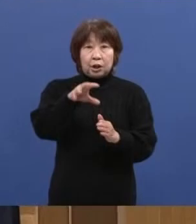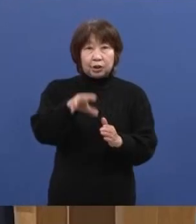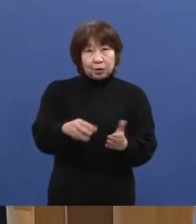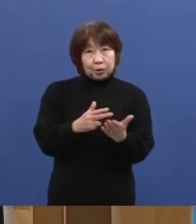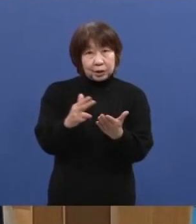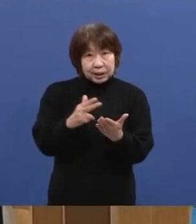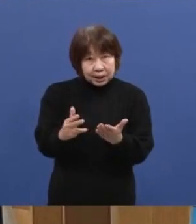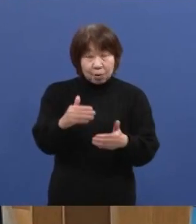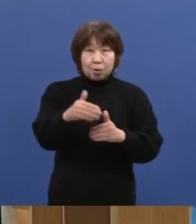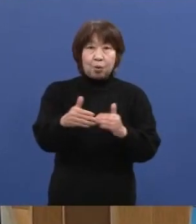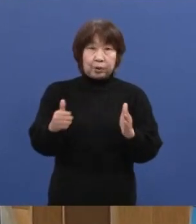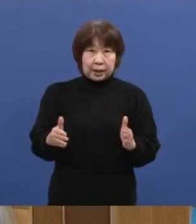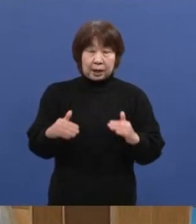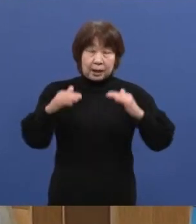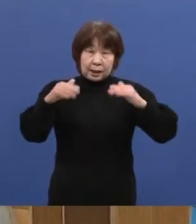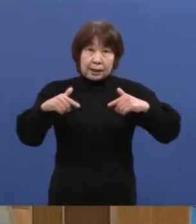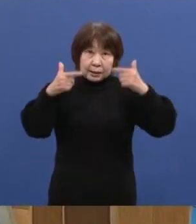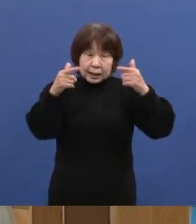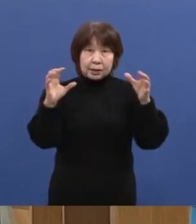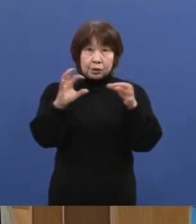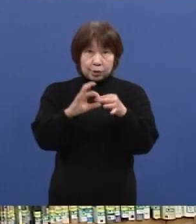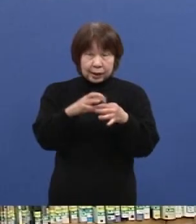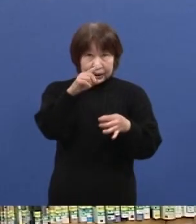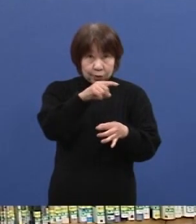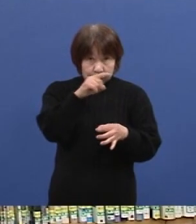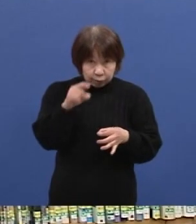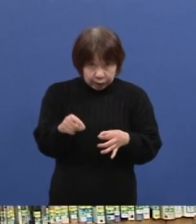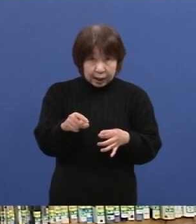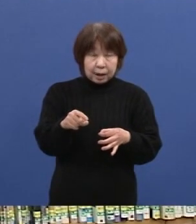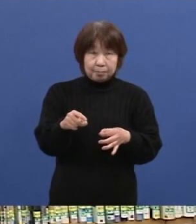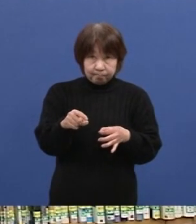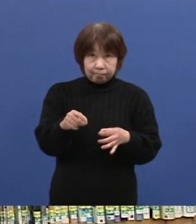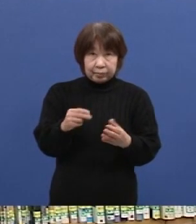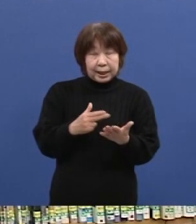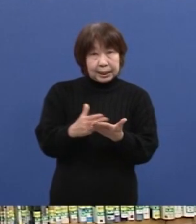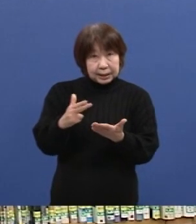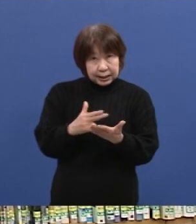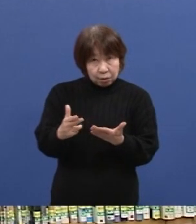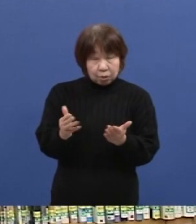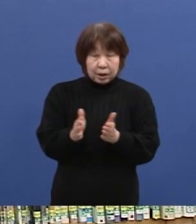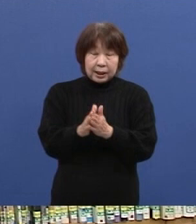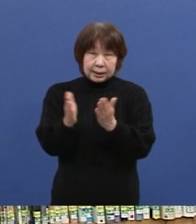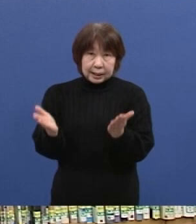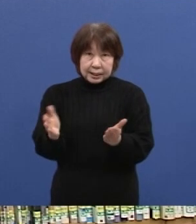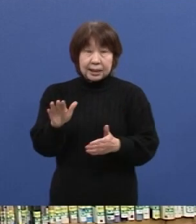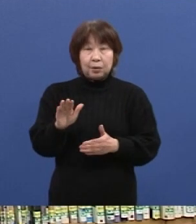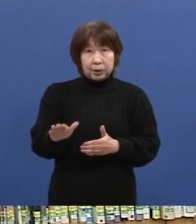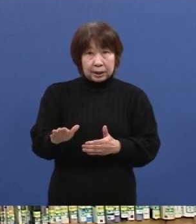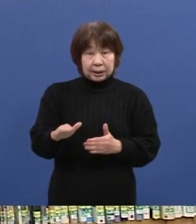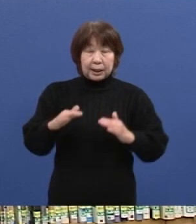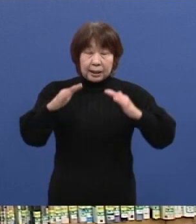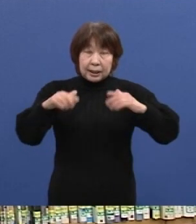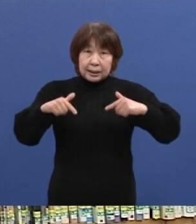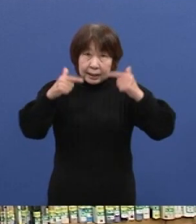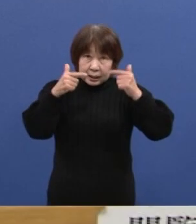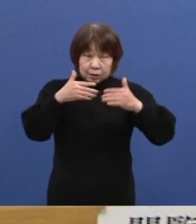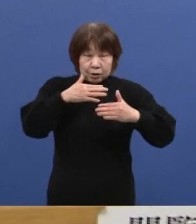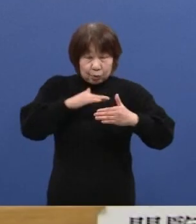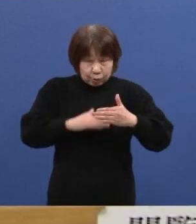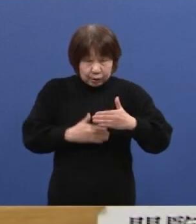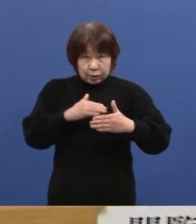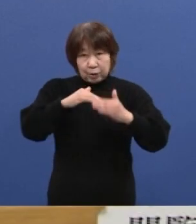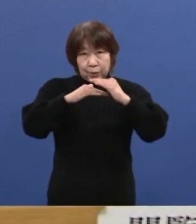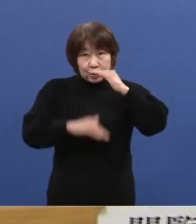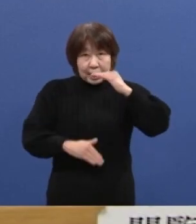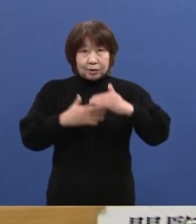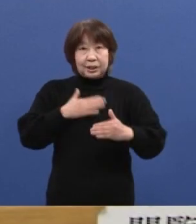。高槻ゆかりの人の著書や郷土資料、雑誌などが置いてあり、高槻のことを深く知っていただけ